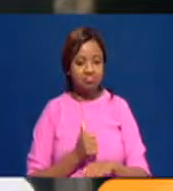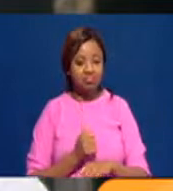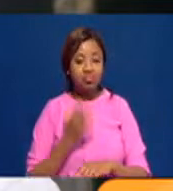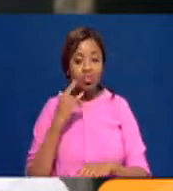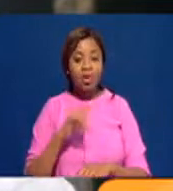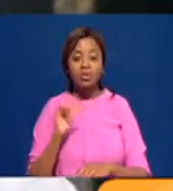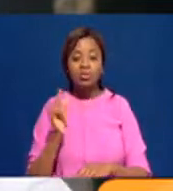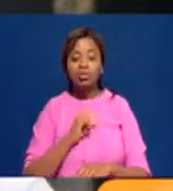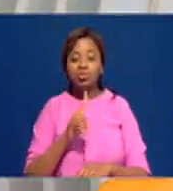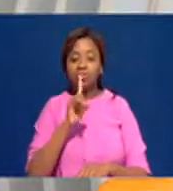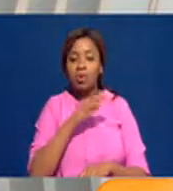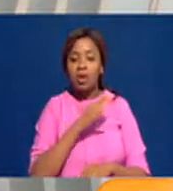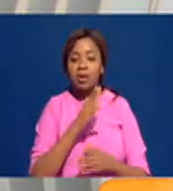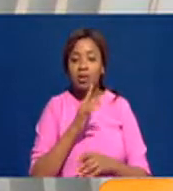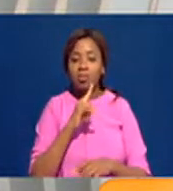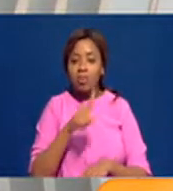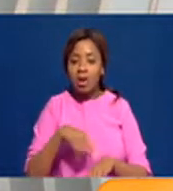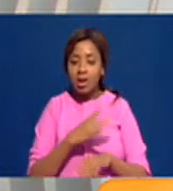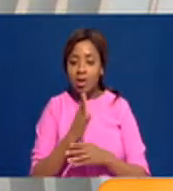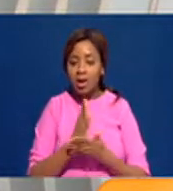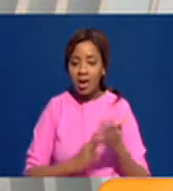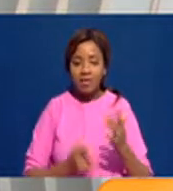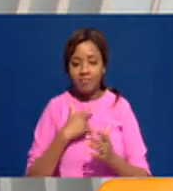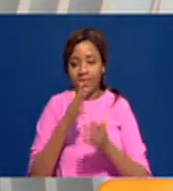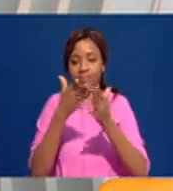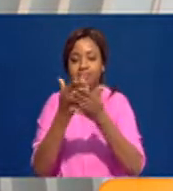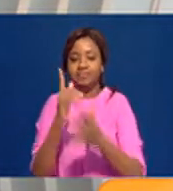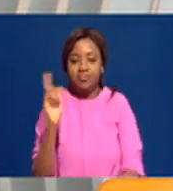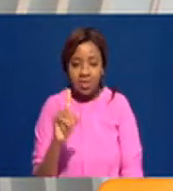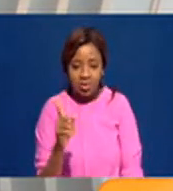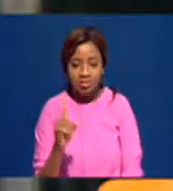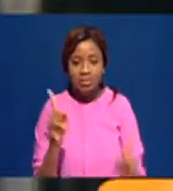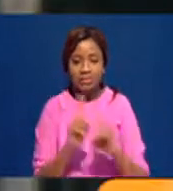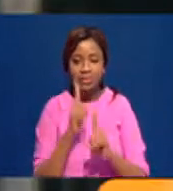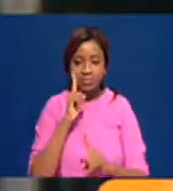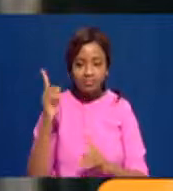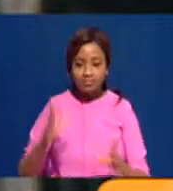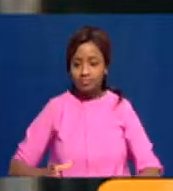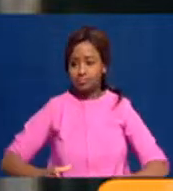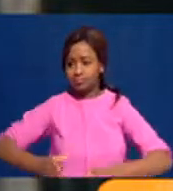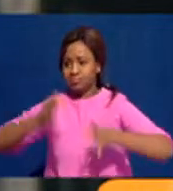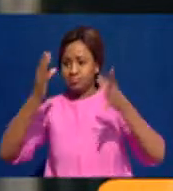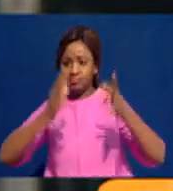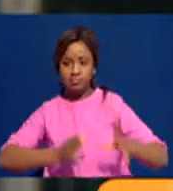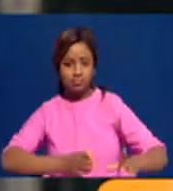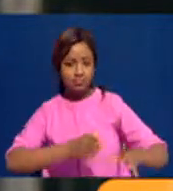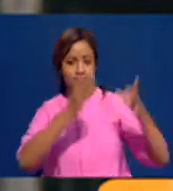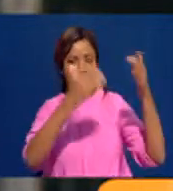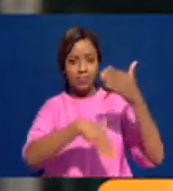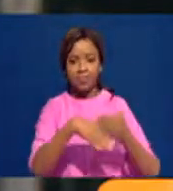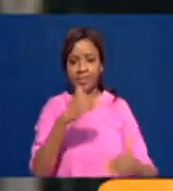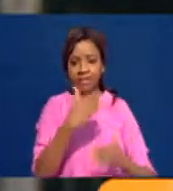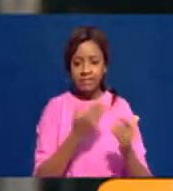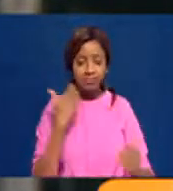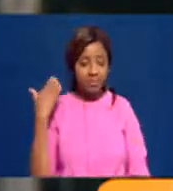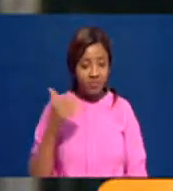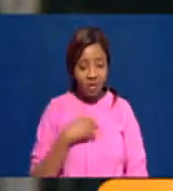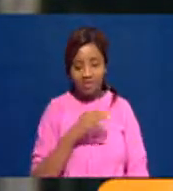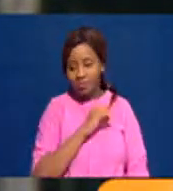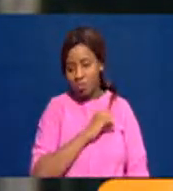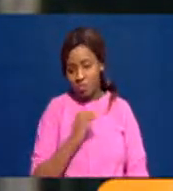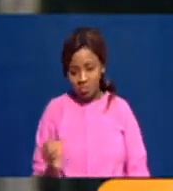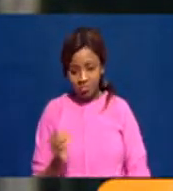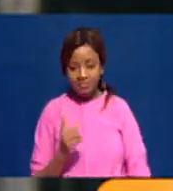just 1.5 hours yuko Nairobi. Kiangalia hata hizi mijengo asikuwa. Before the SGR ijengwe, hizi mijengo